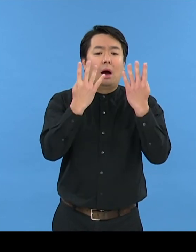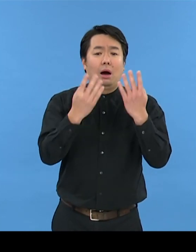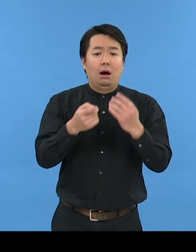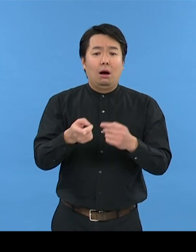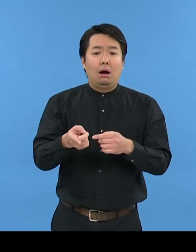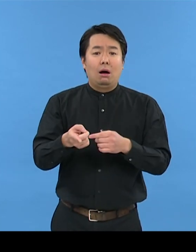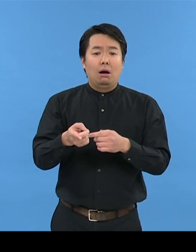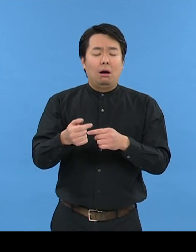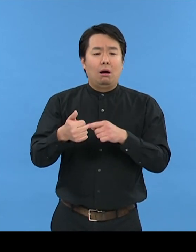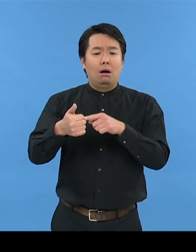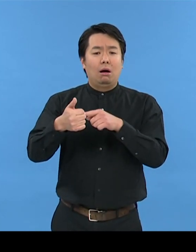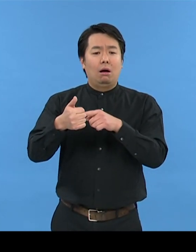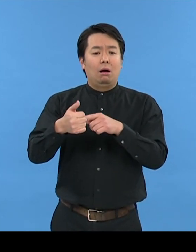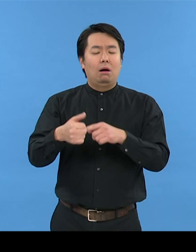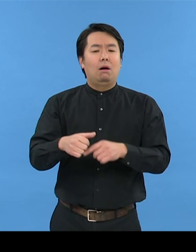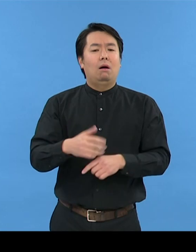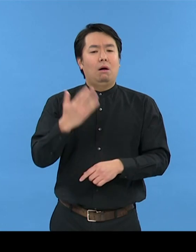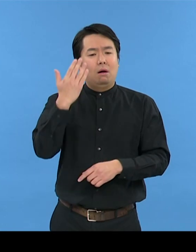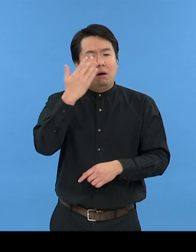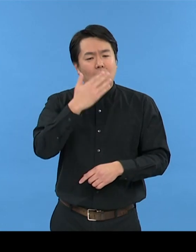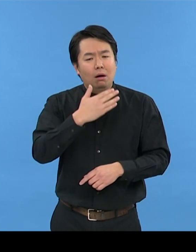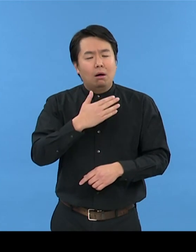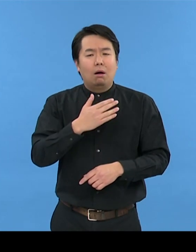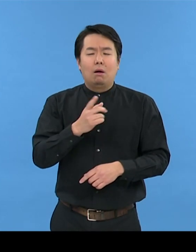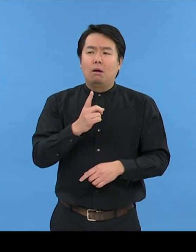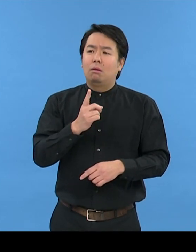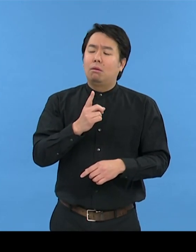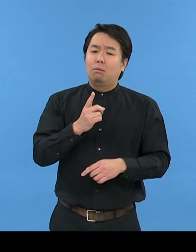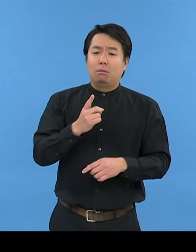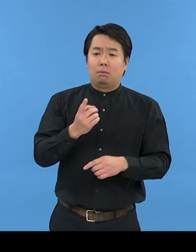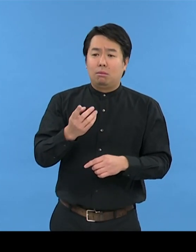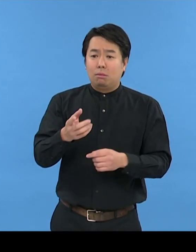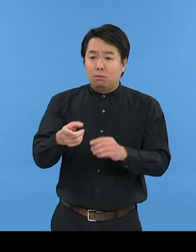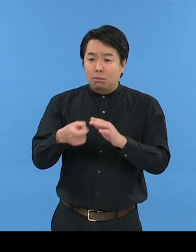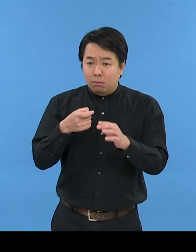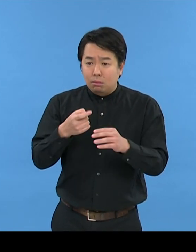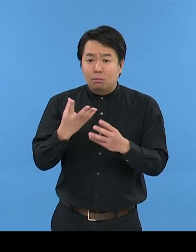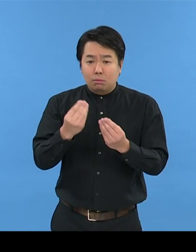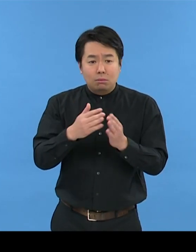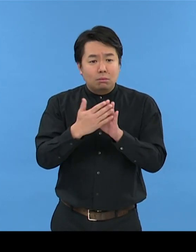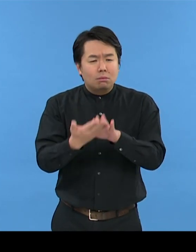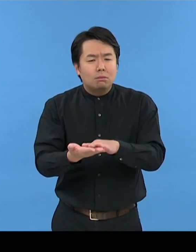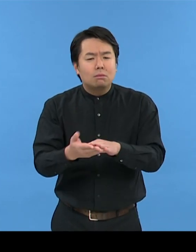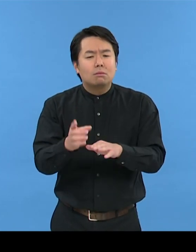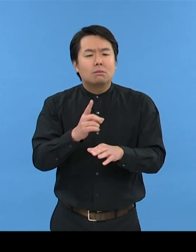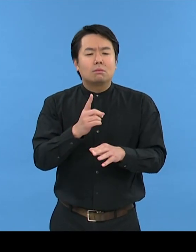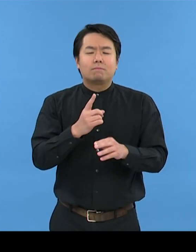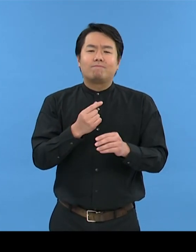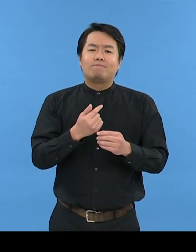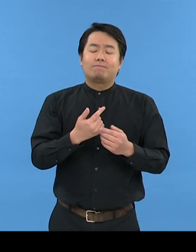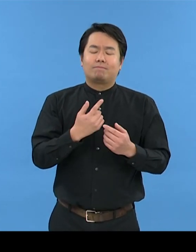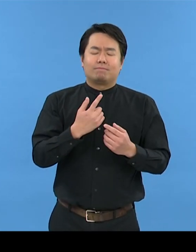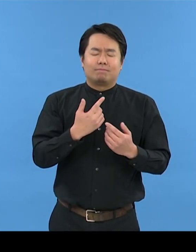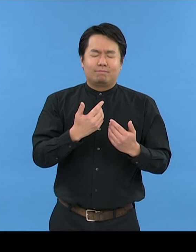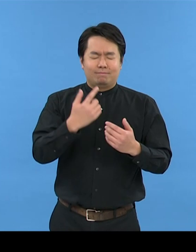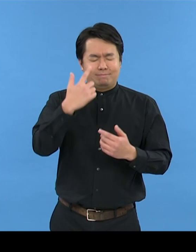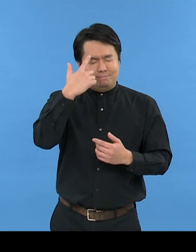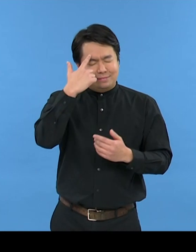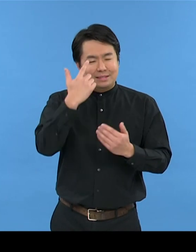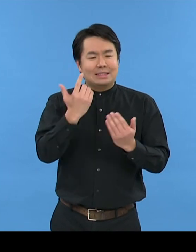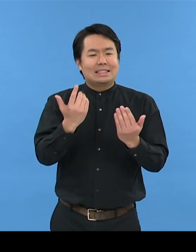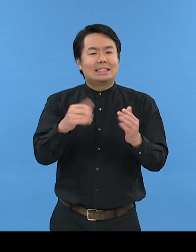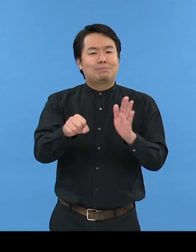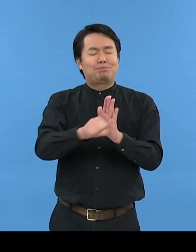菓子パン1個の万引きです何だろうという風にすごく衝撃を受けたの